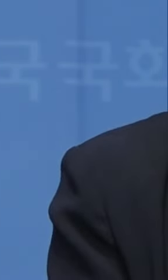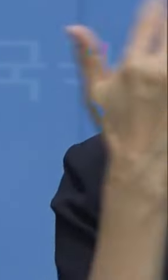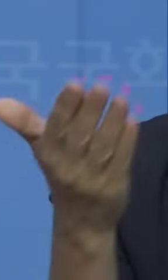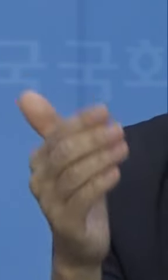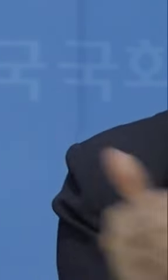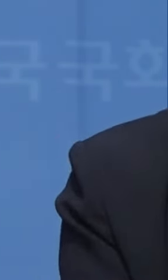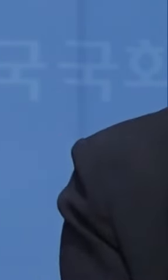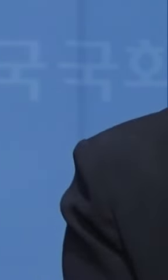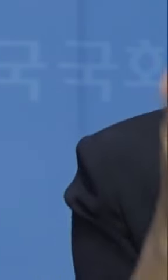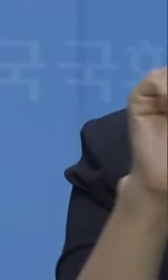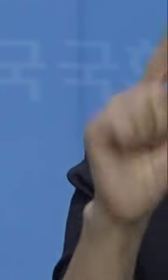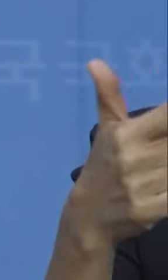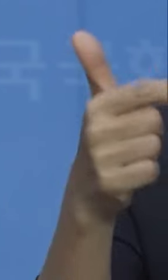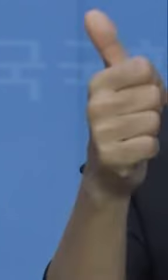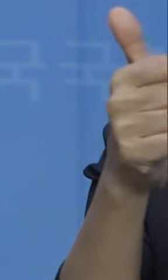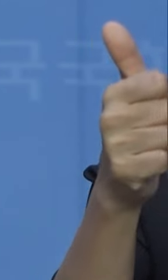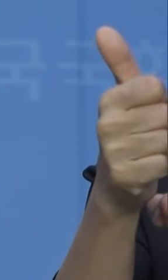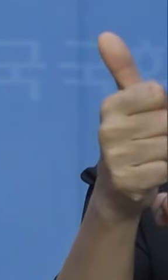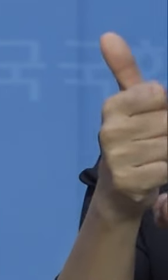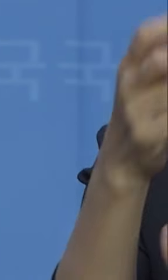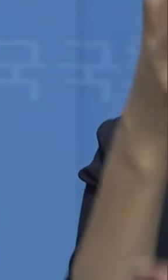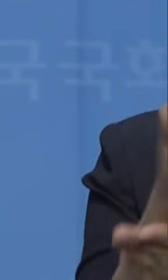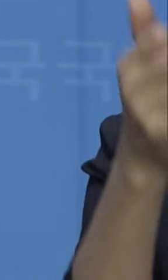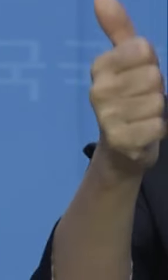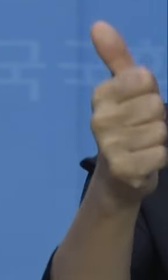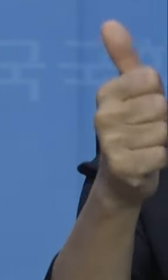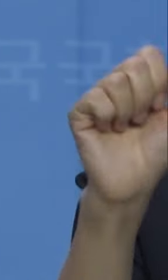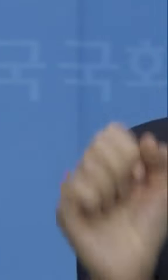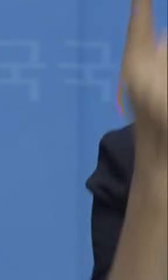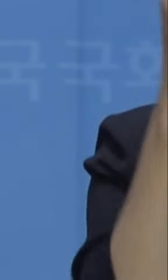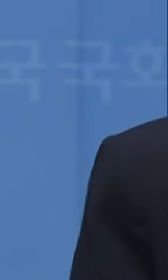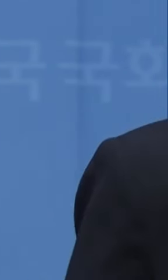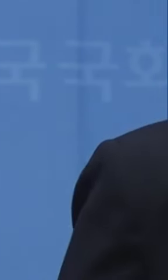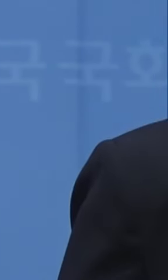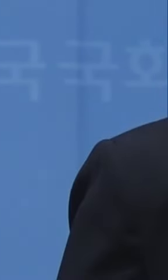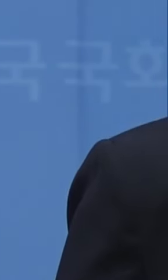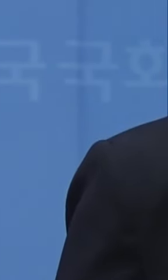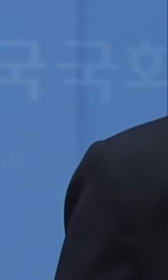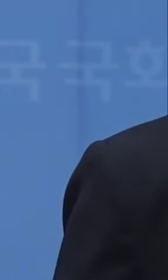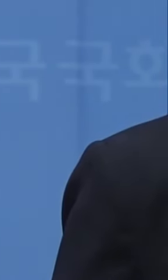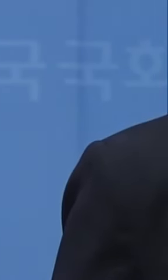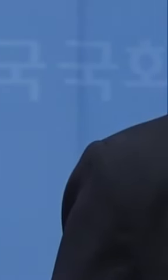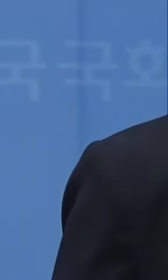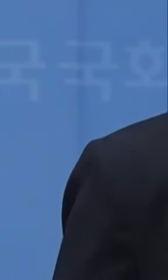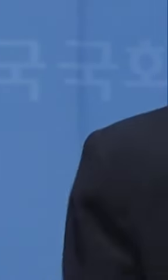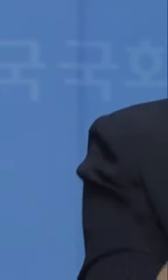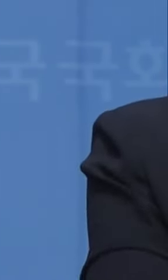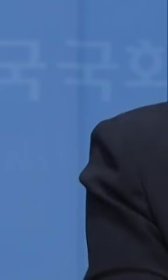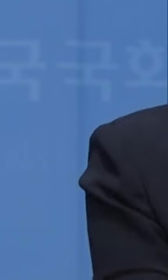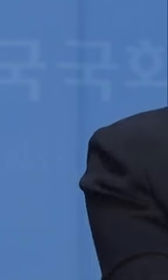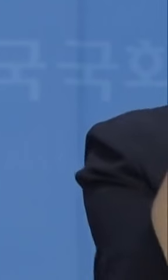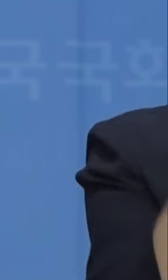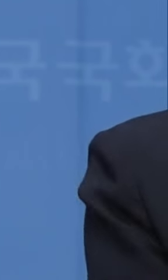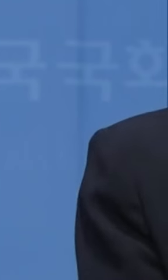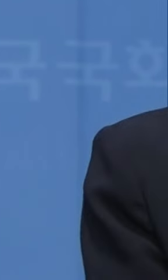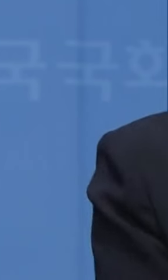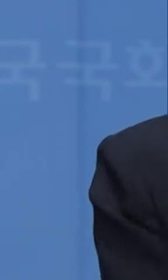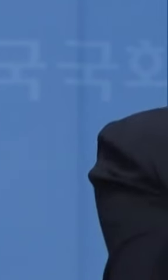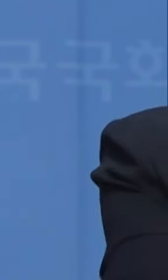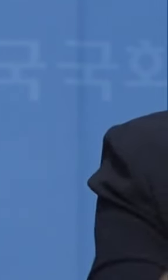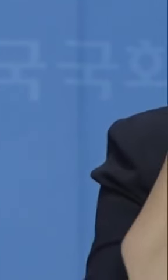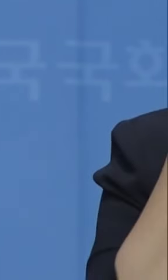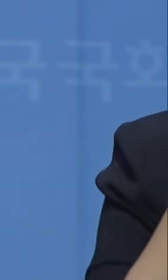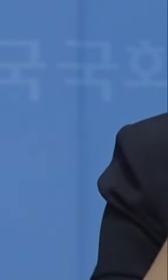주인공이 한동훈 전 법무부 장관입니다 그렇다면 최소한 법과 원칙에 따라 수사라